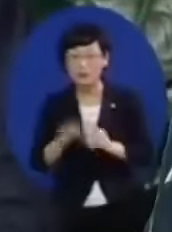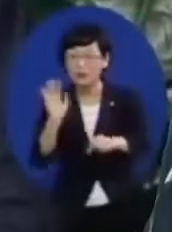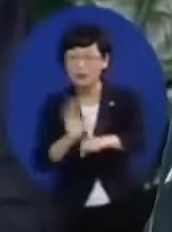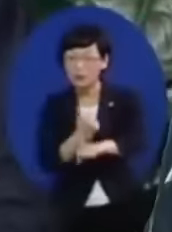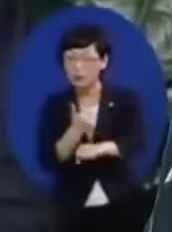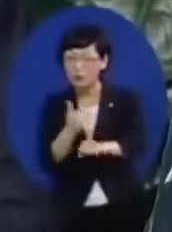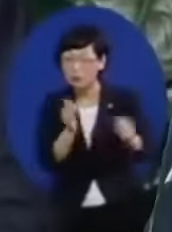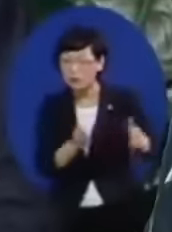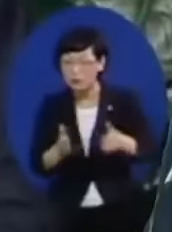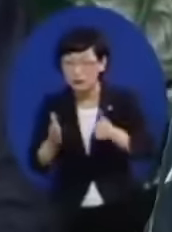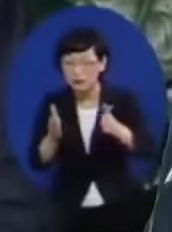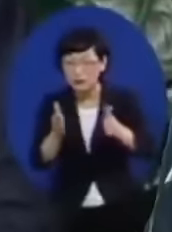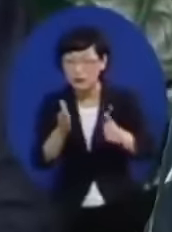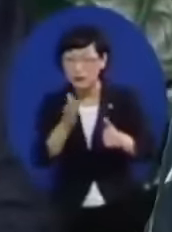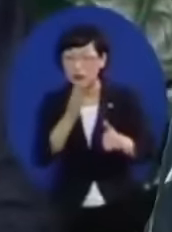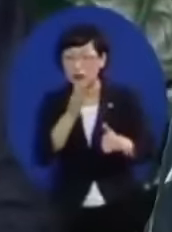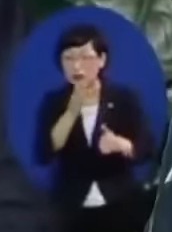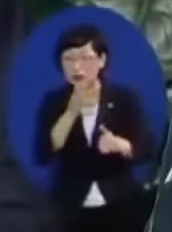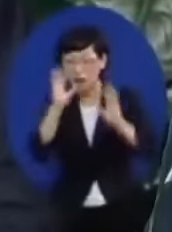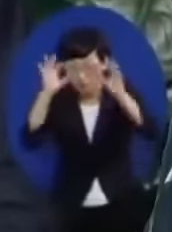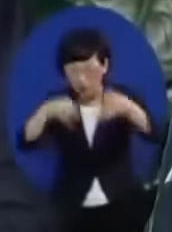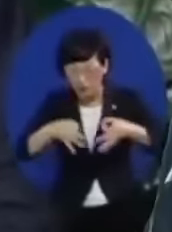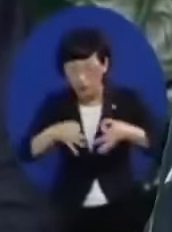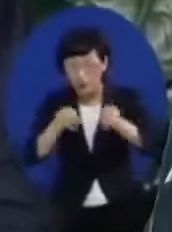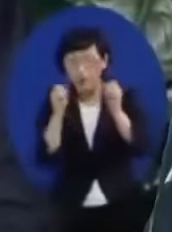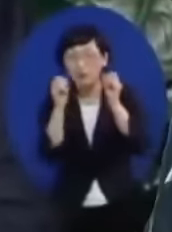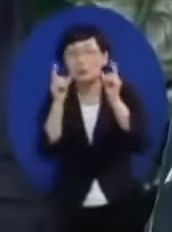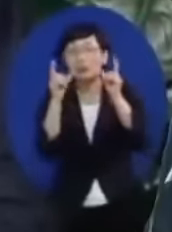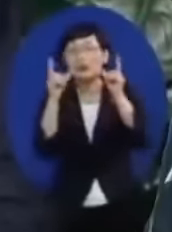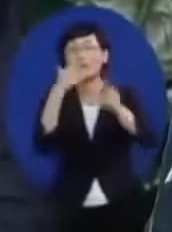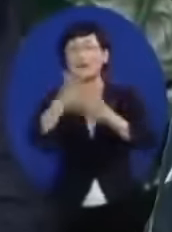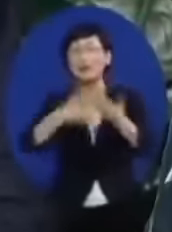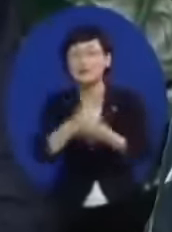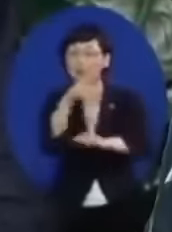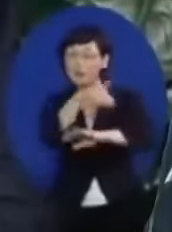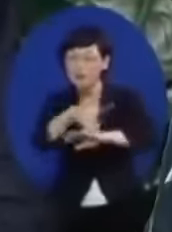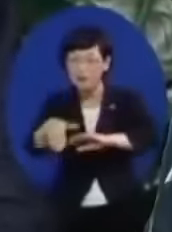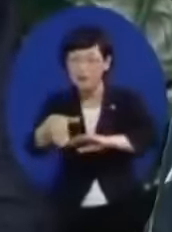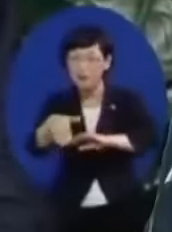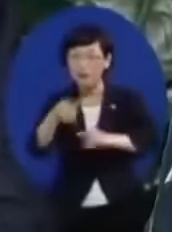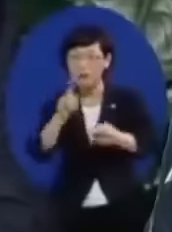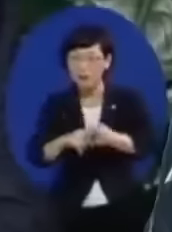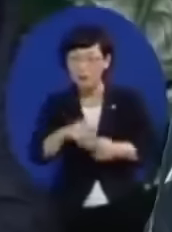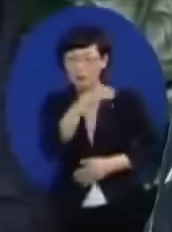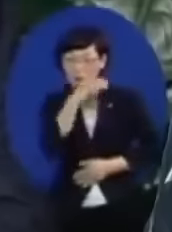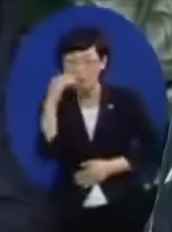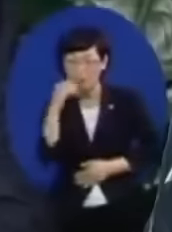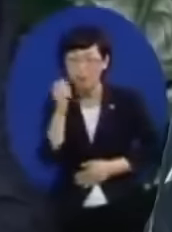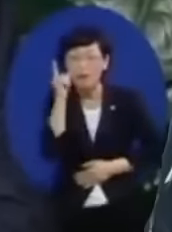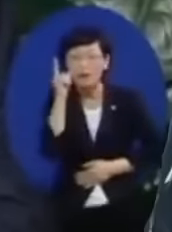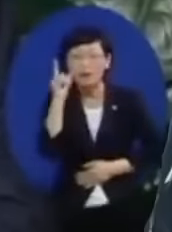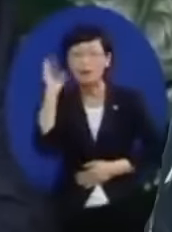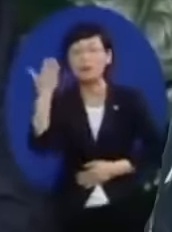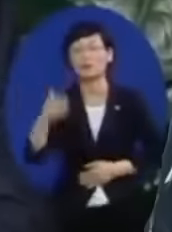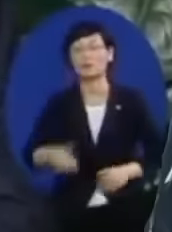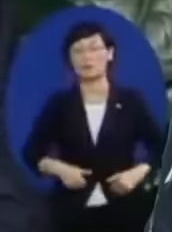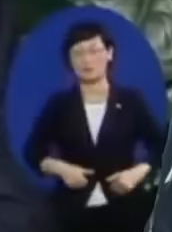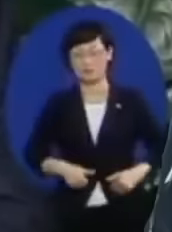잘못된 길로 인생을 살고 있는 것을 깨닫고 하나님의 계획을 바로 알아야 되는 것입니다.